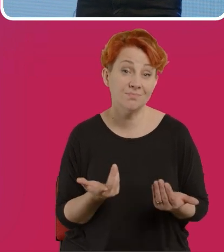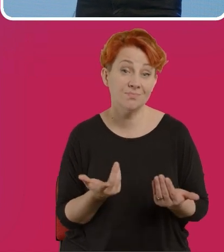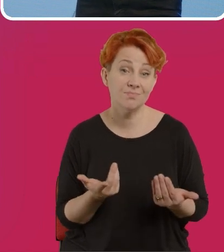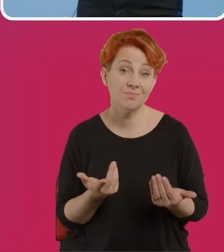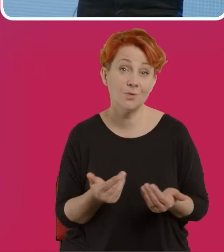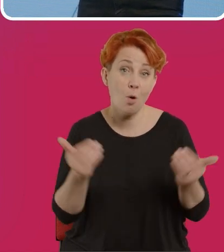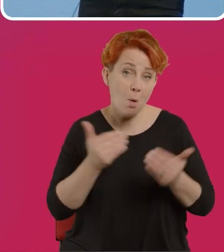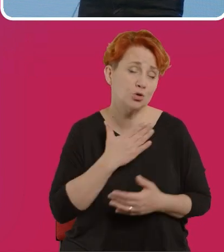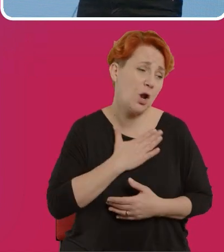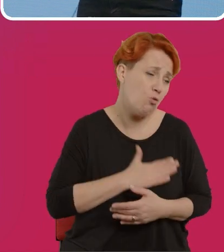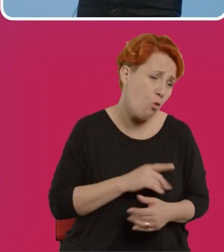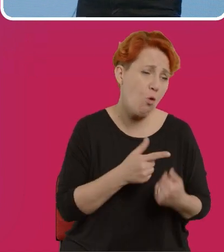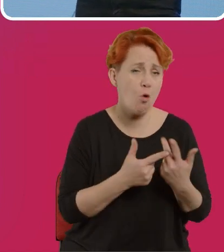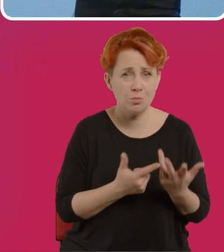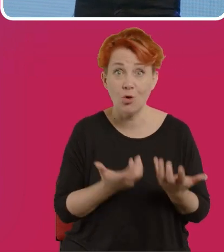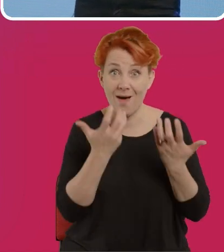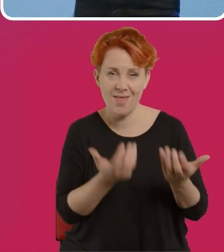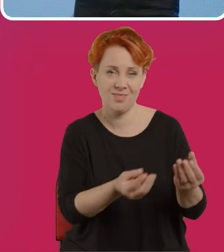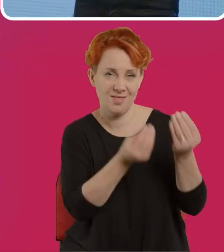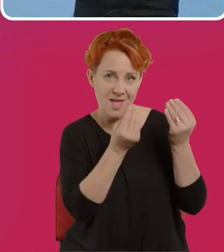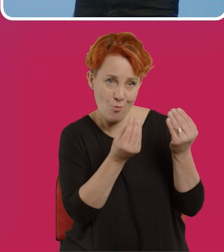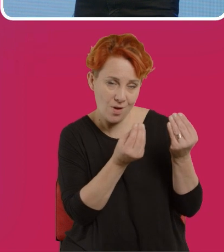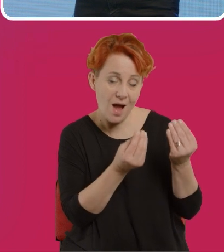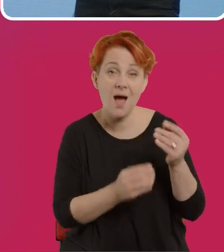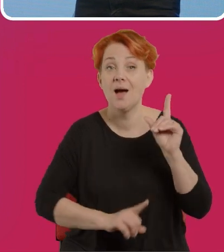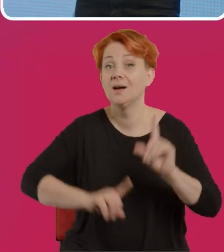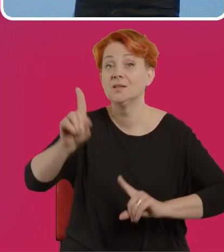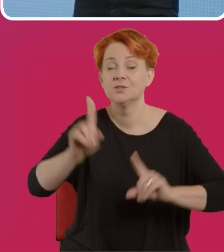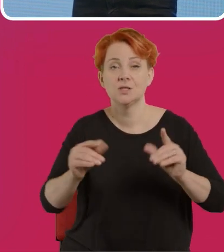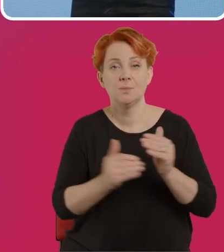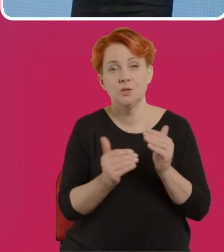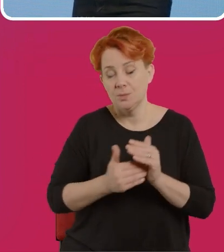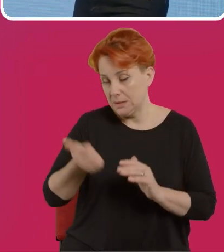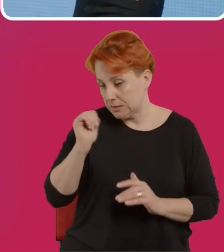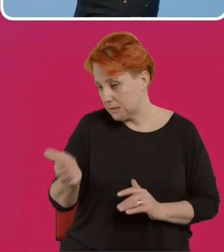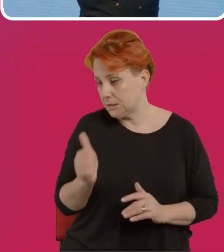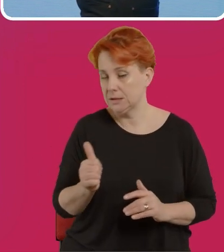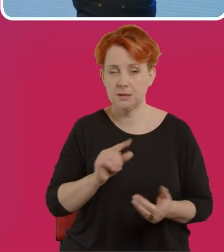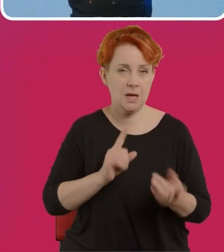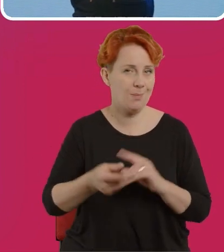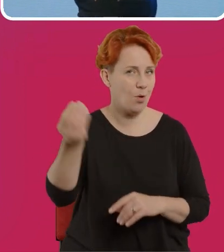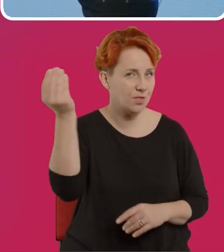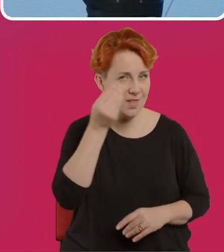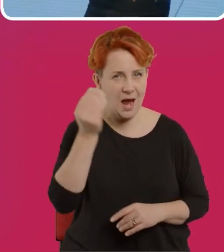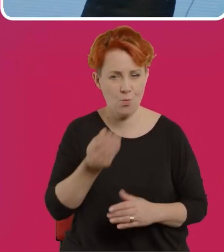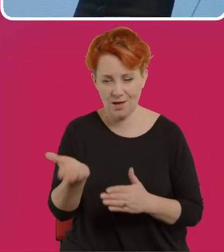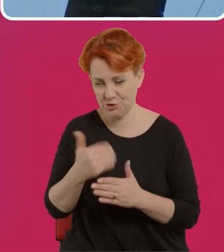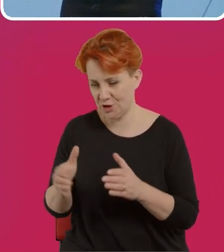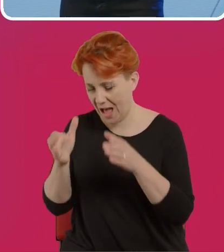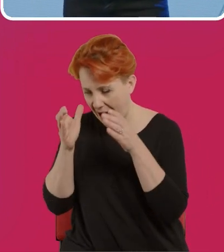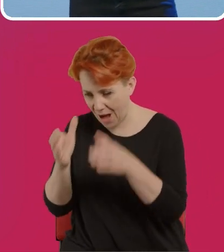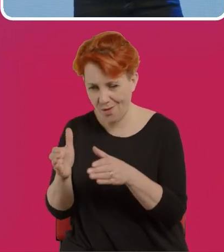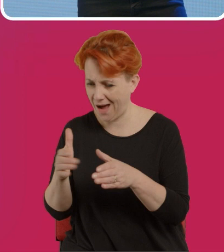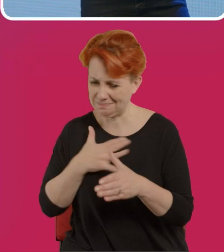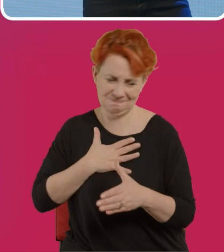można coś lubić i tak dalej, chętnie się wtedy uczymy. Czasami na przykład musimy się wyspecjalizować albo nauczyć pewnego obszaru, który